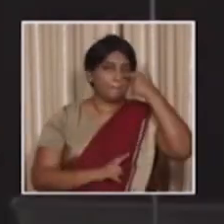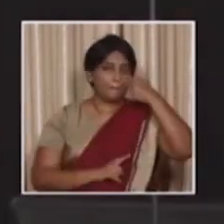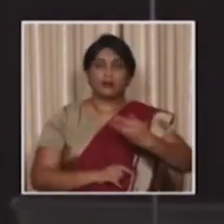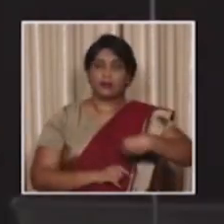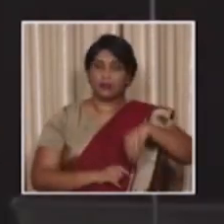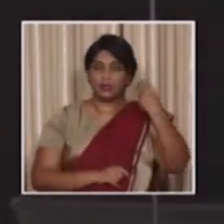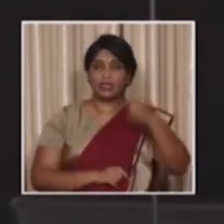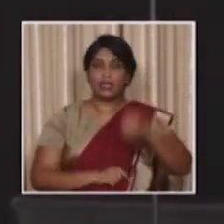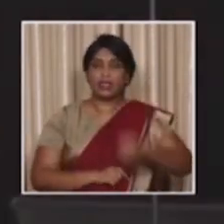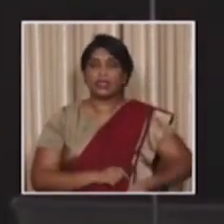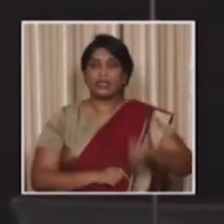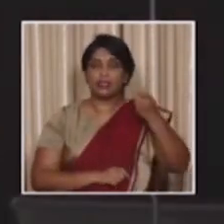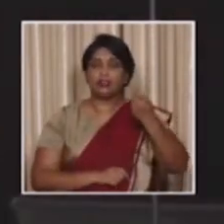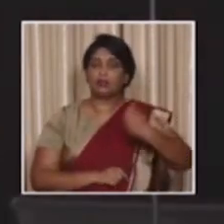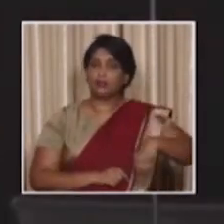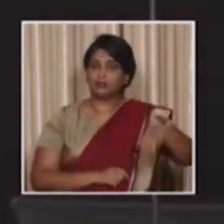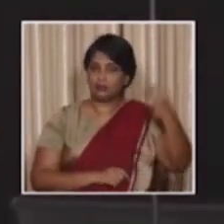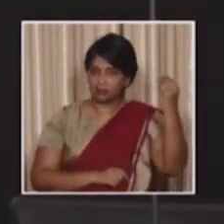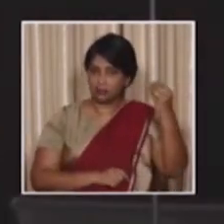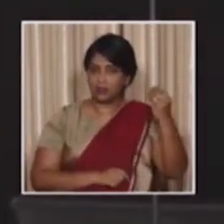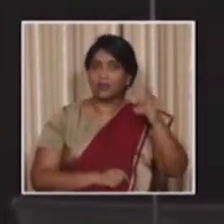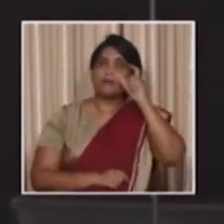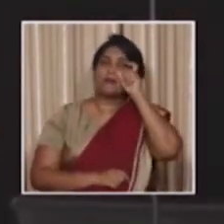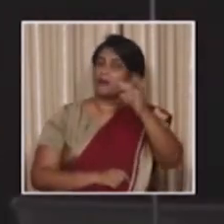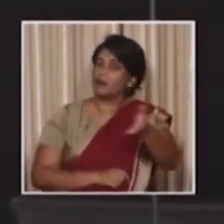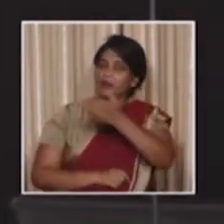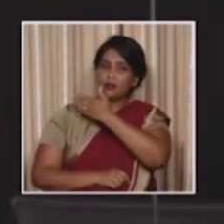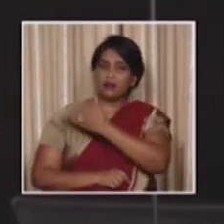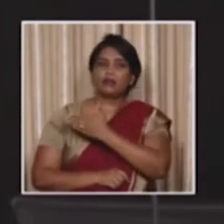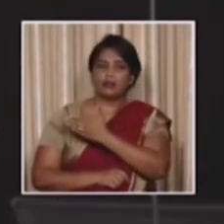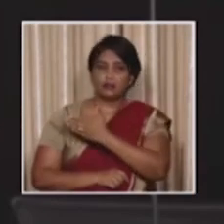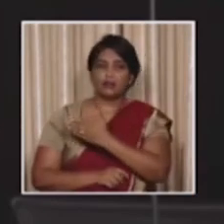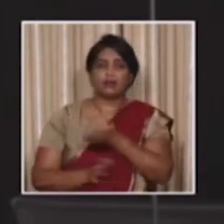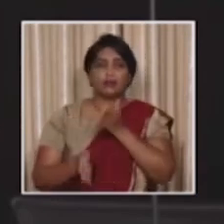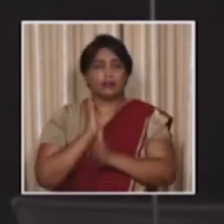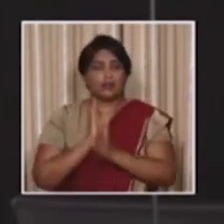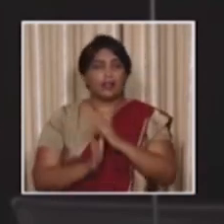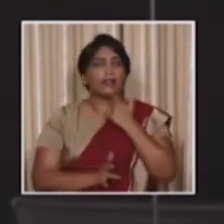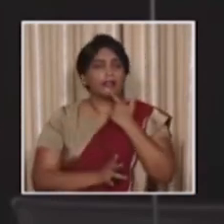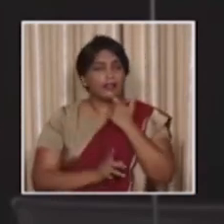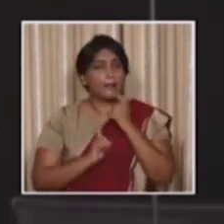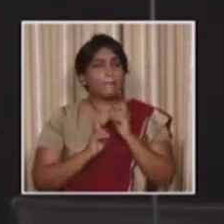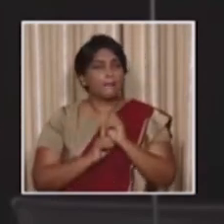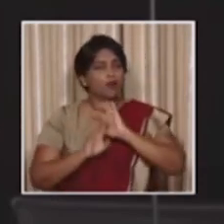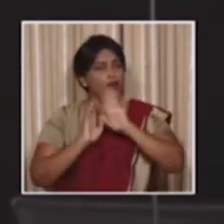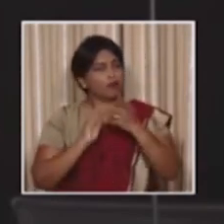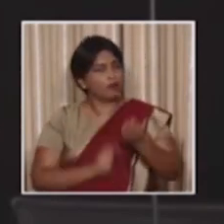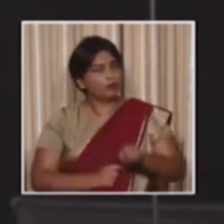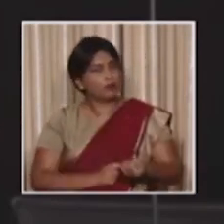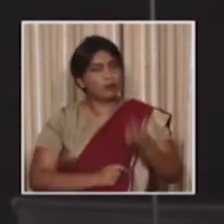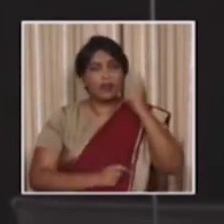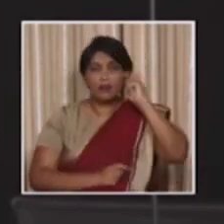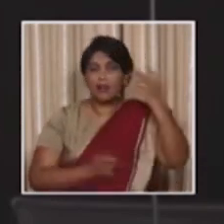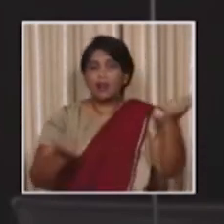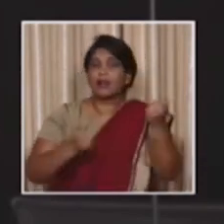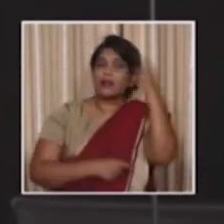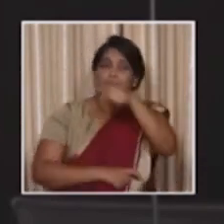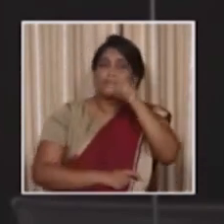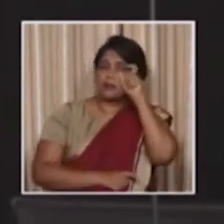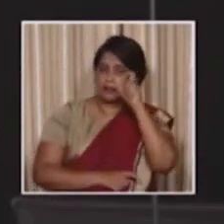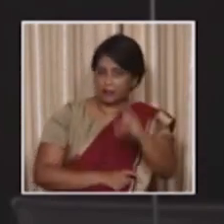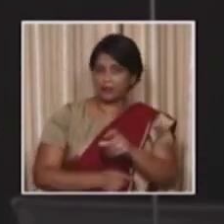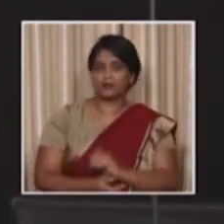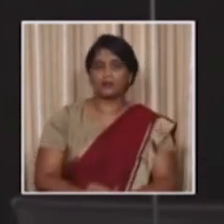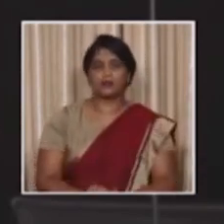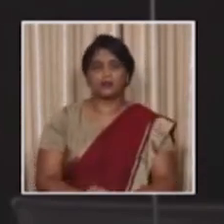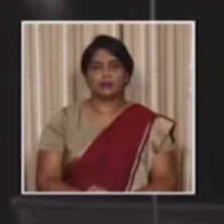கருத்துரைத்த எதிர்க்கட்சியின் நாடாளுமன்ற உறுப்பினர் எஸ் எம் மரிக்கார் விலை அதிகரித்த பண்டங்கள் தொடர்பில் ராஜாங்க அமைச்சர் கூறவில்லை. பொருட்களின் விலை